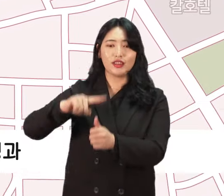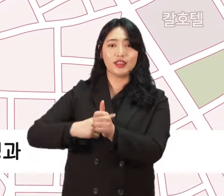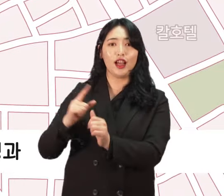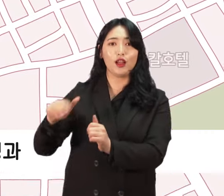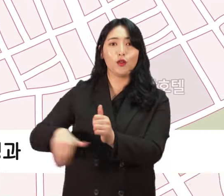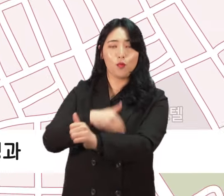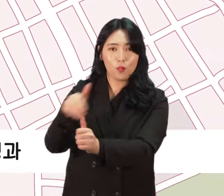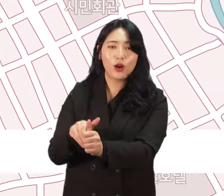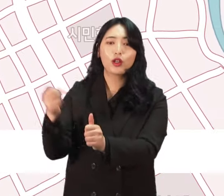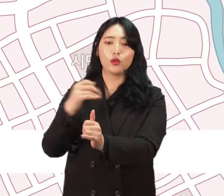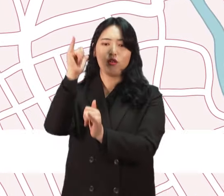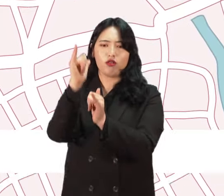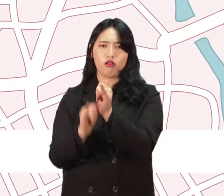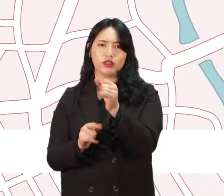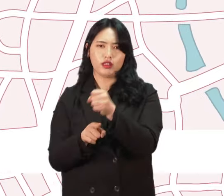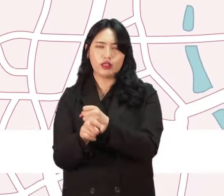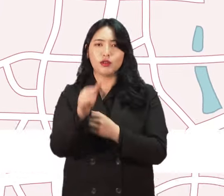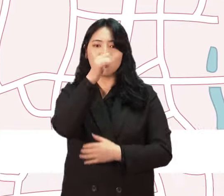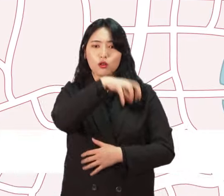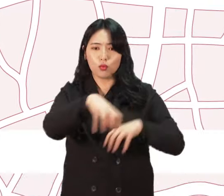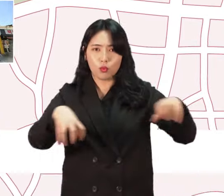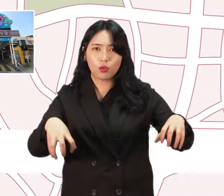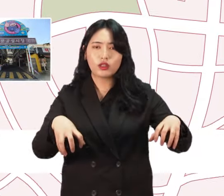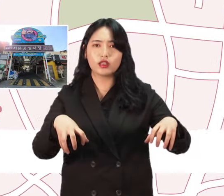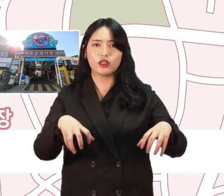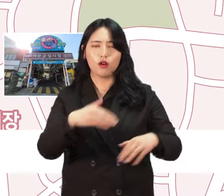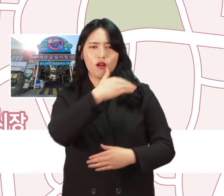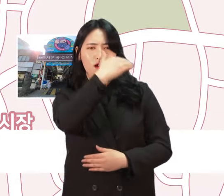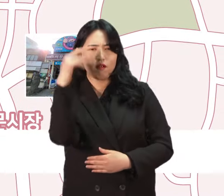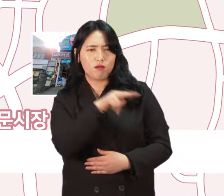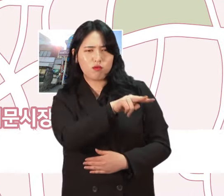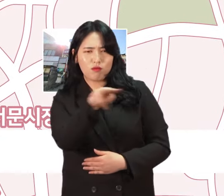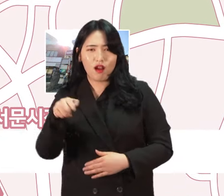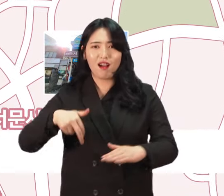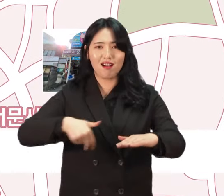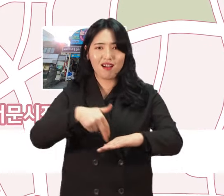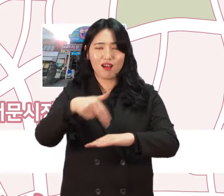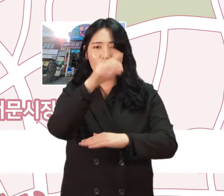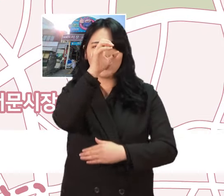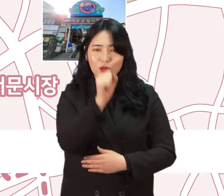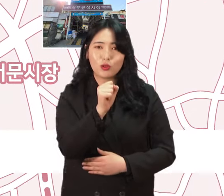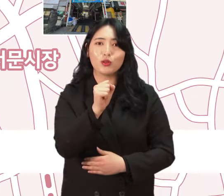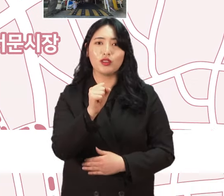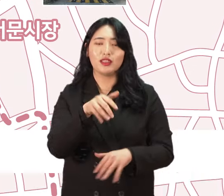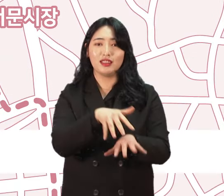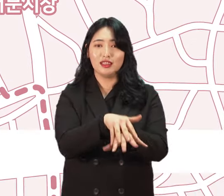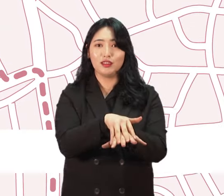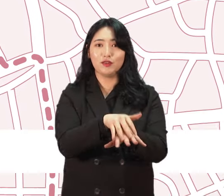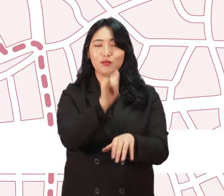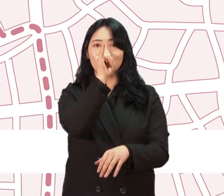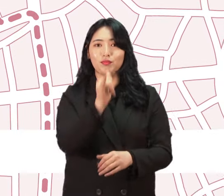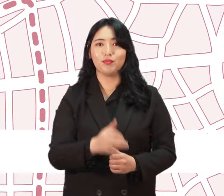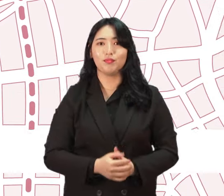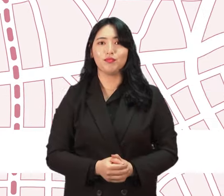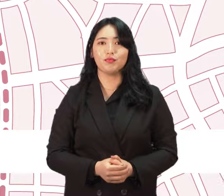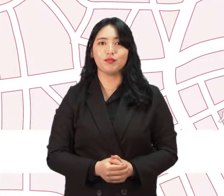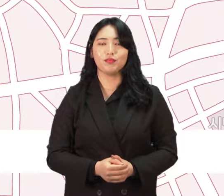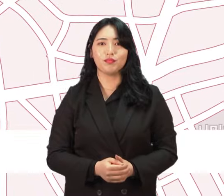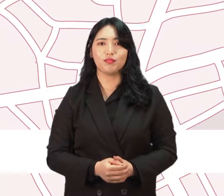자연환경과 역사적 의미가 있는 곳들로 풍광을 누리며 걷기 좋은 코스로 구성되어